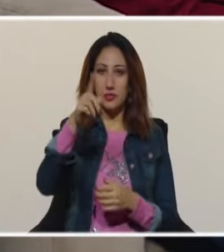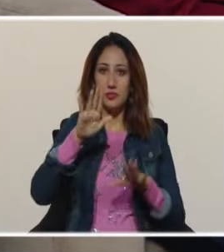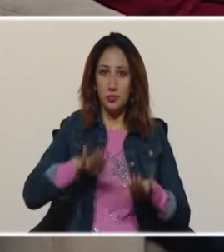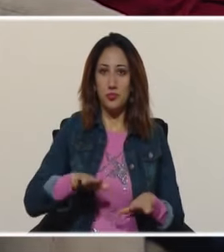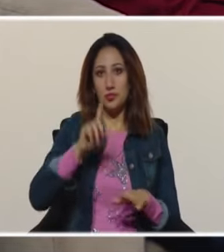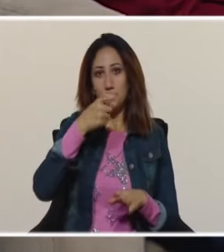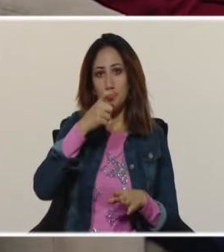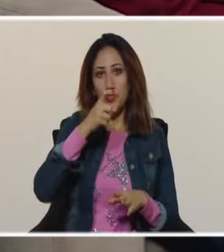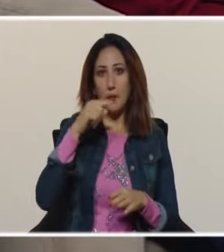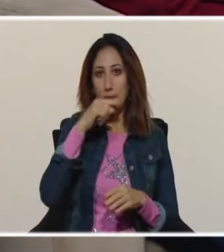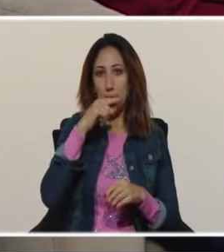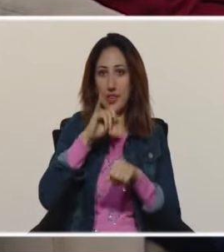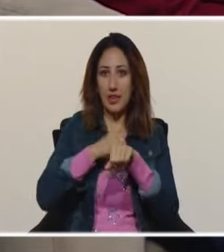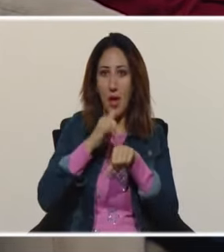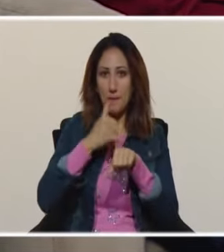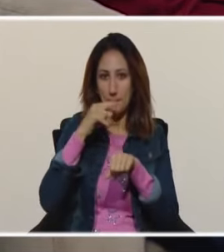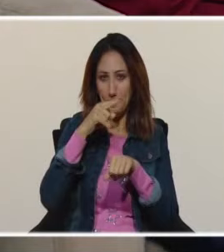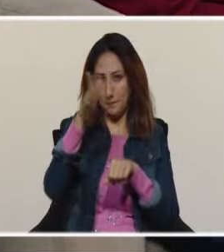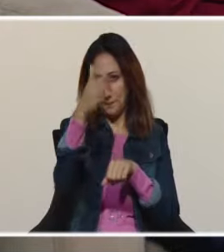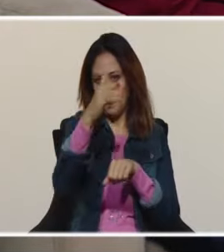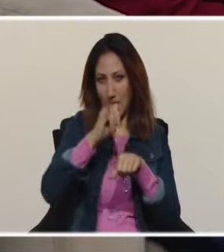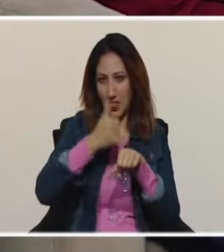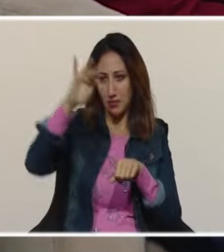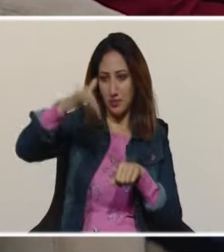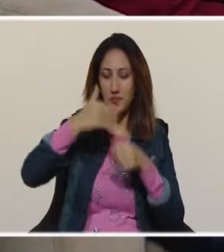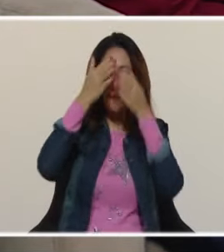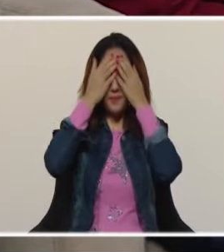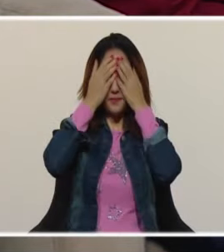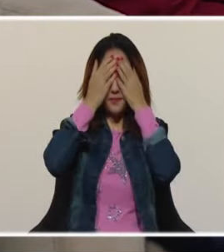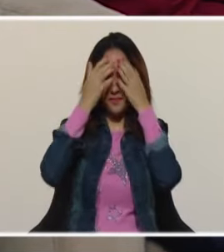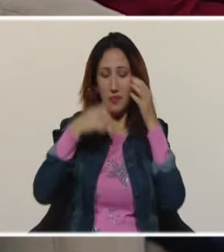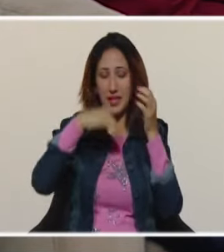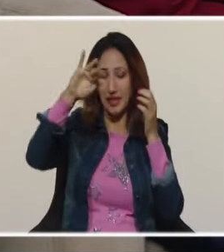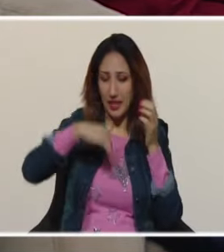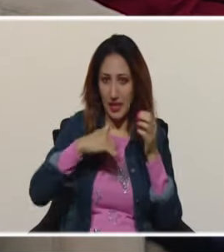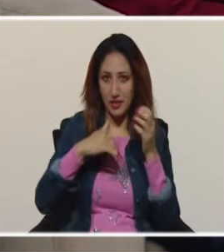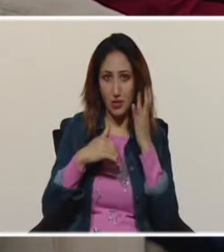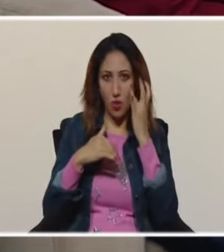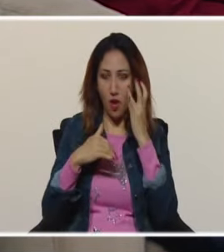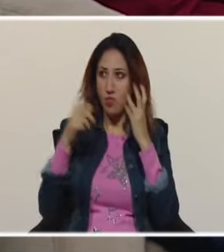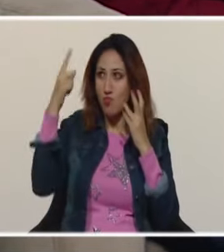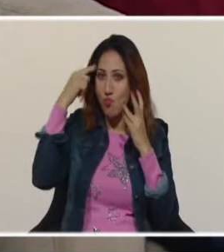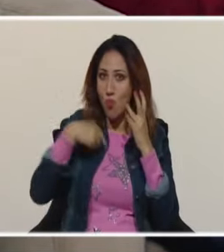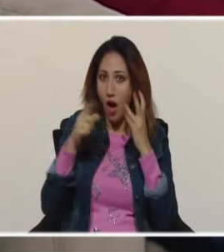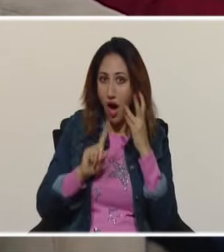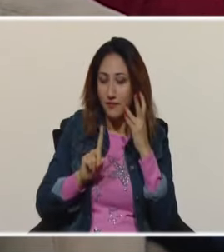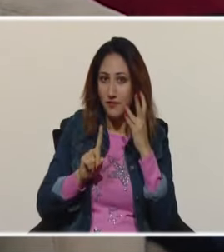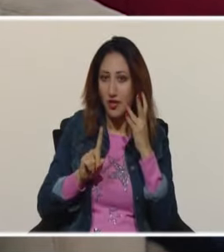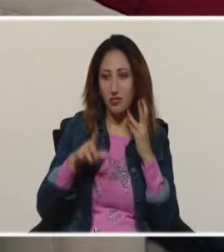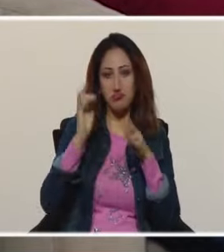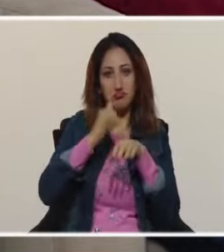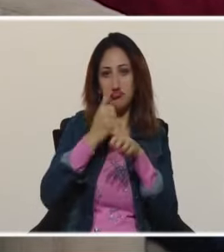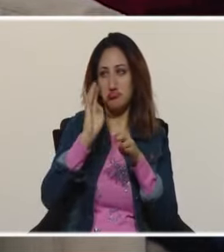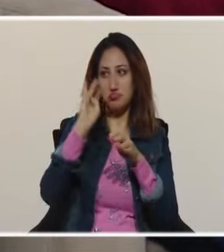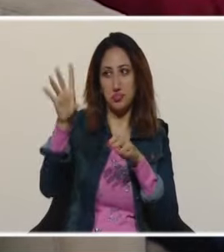مستنينا، فهي دخلت راح عملت لي كده على عينيا وبتقول لي انا جيت، راح شهاب راح بص لها كده قال لها ايه ده انت جيت دي، راح انا خلاص على طول